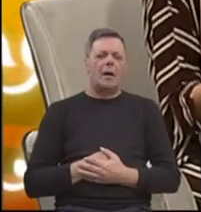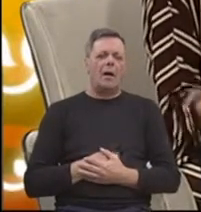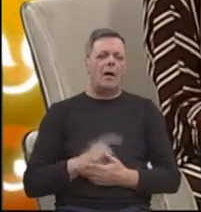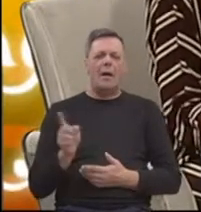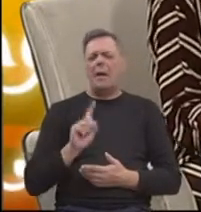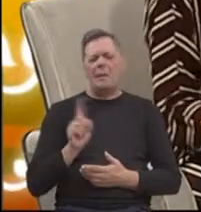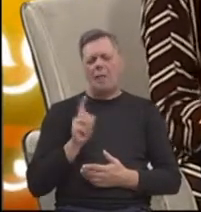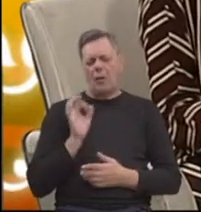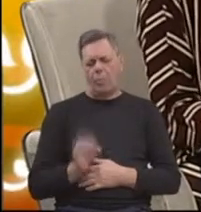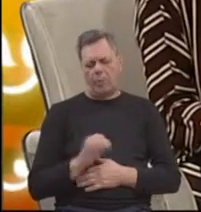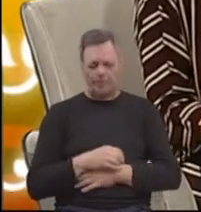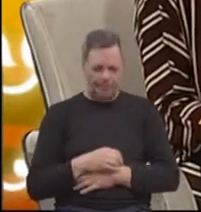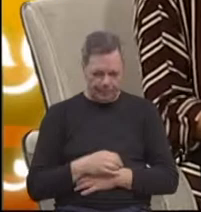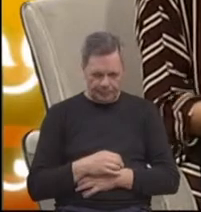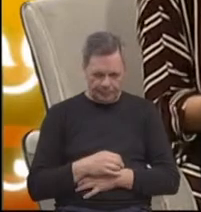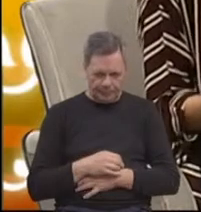ne funkcionira.